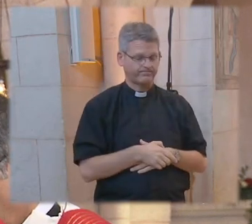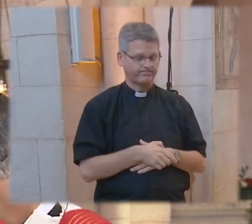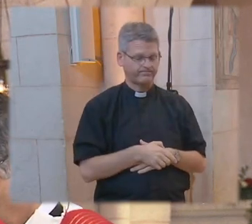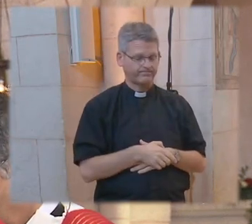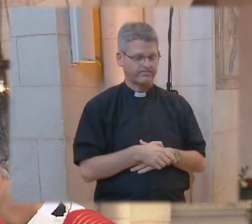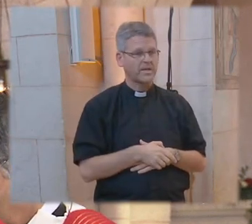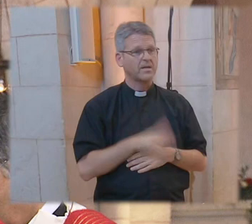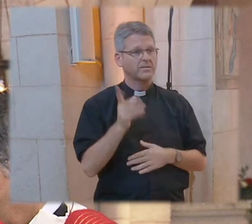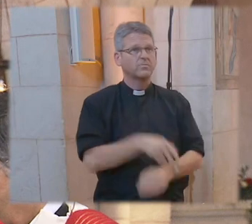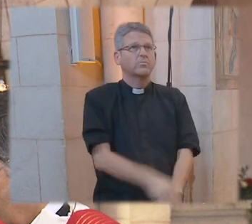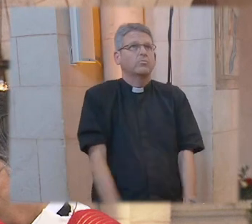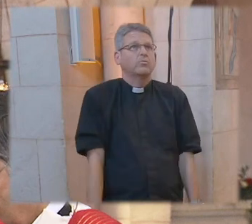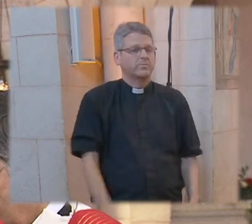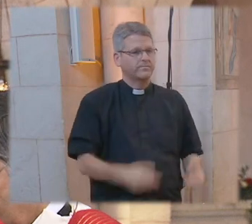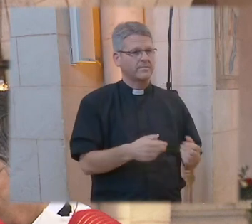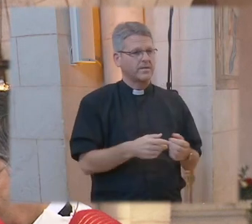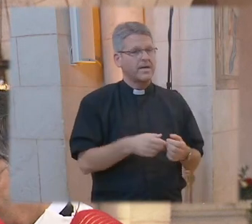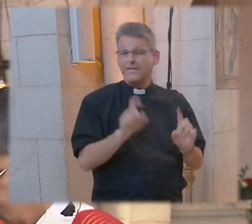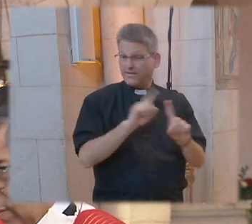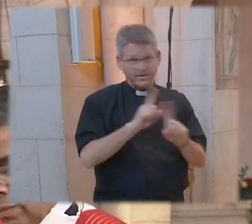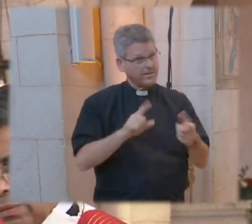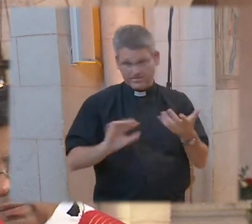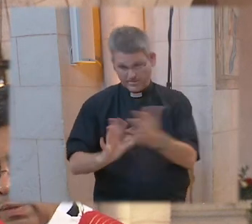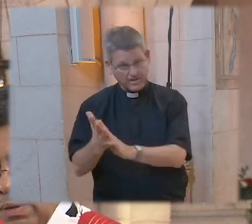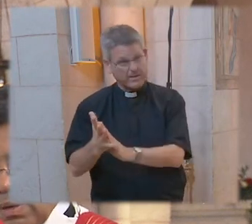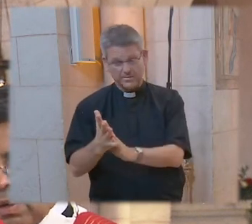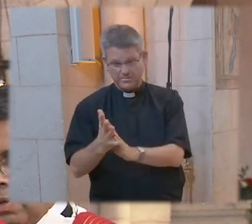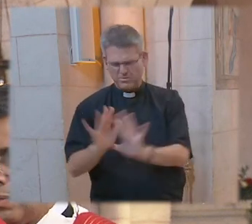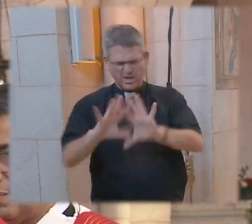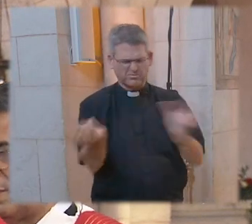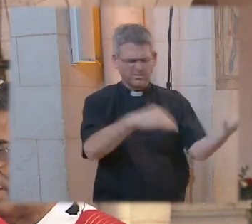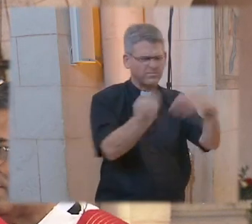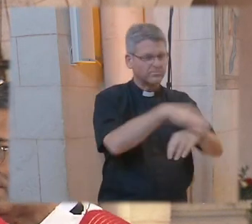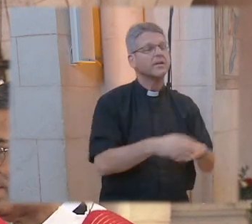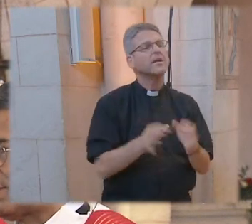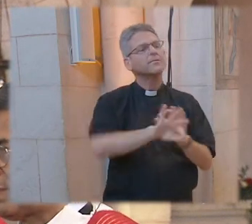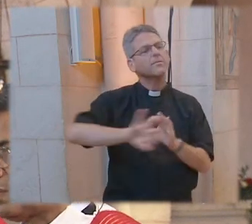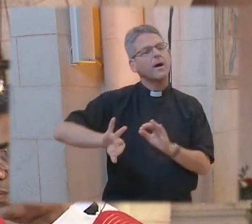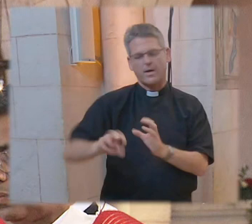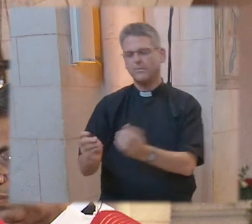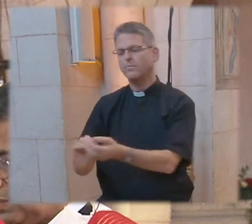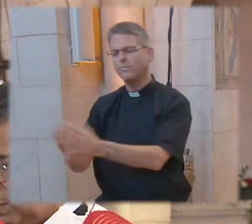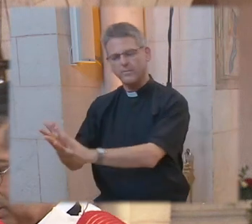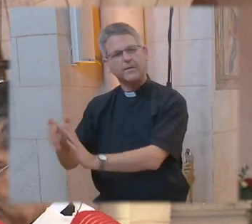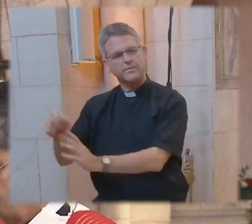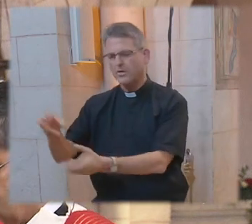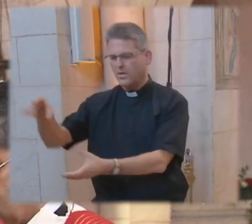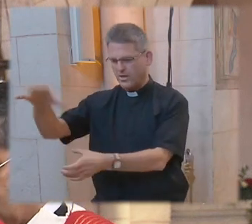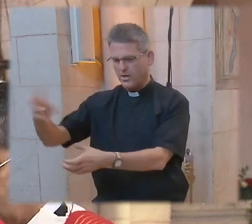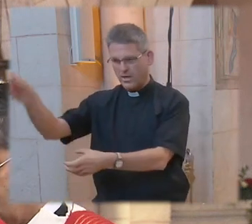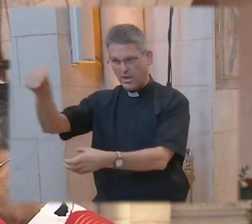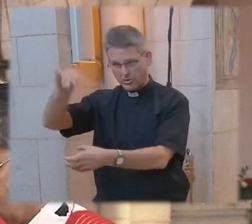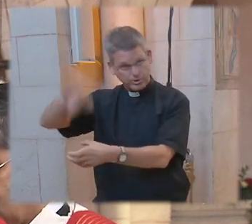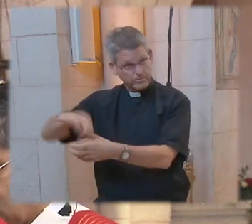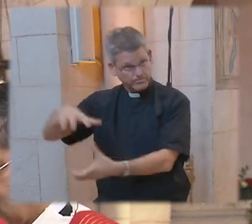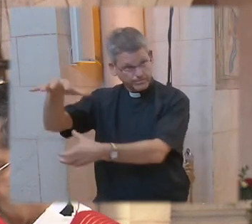Die Leiche konnte einzeln verbrannt werden. Die Asche wurde nach Kriegsende von den